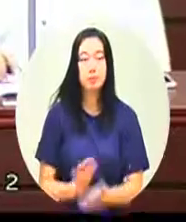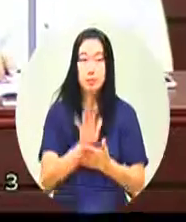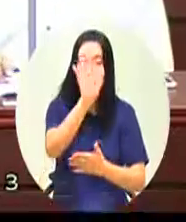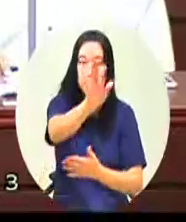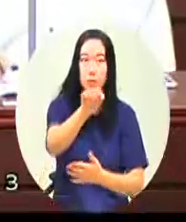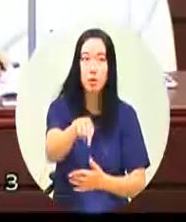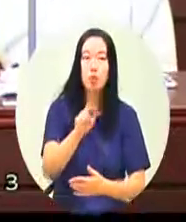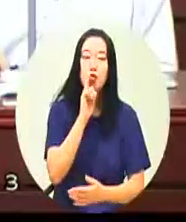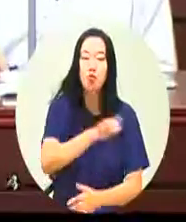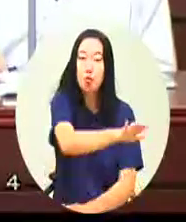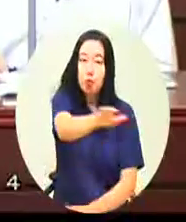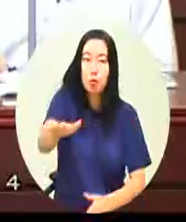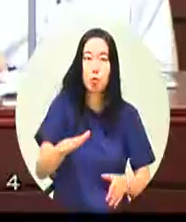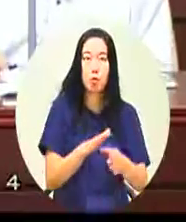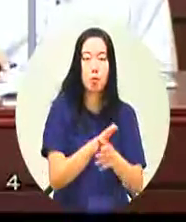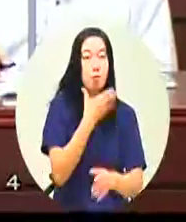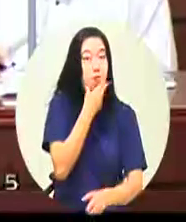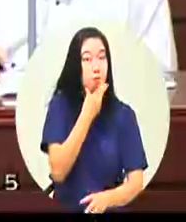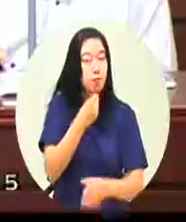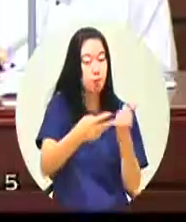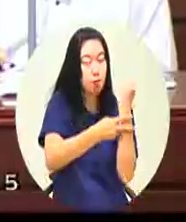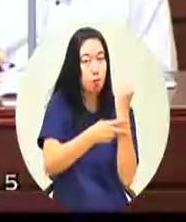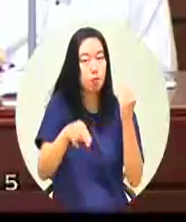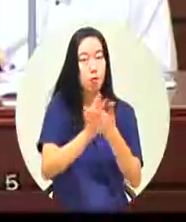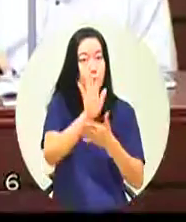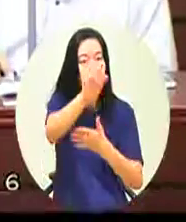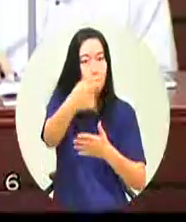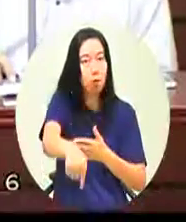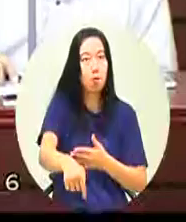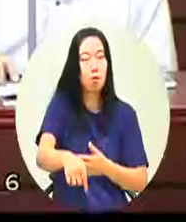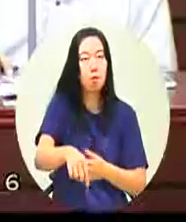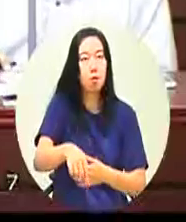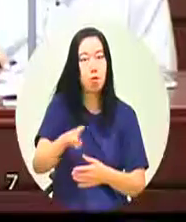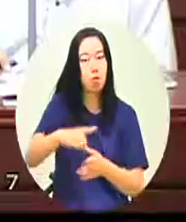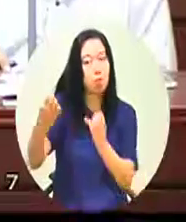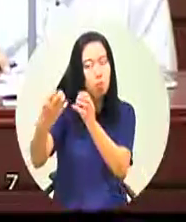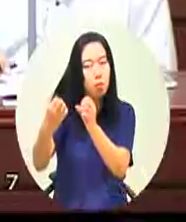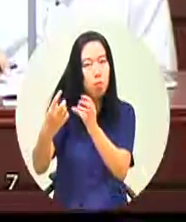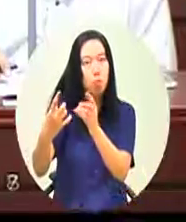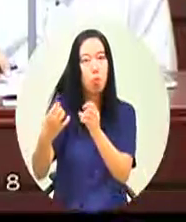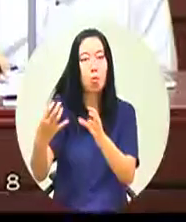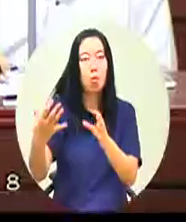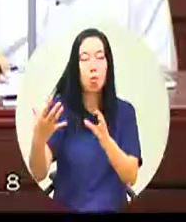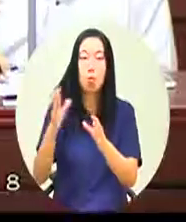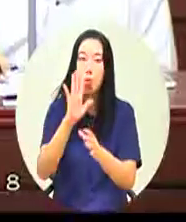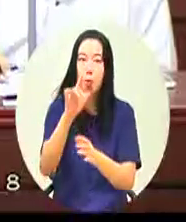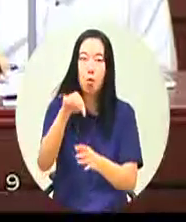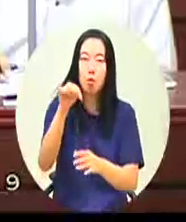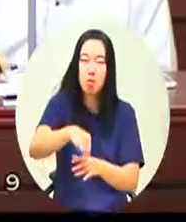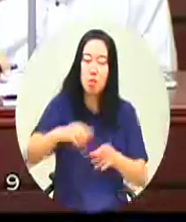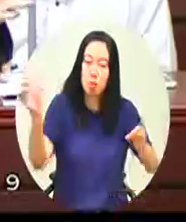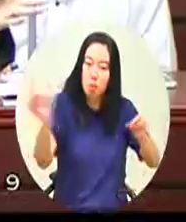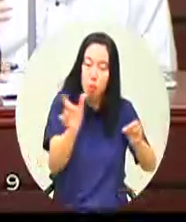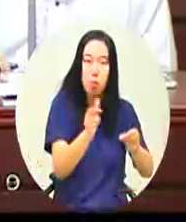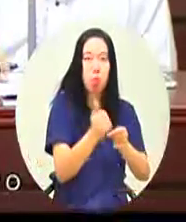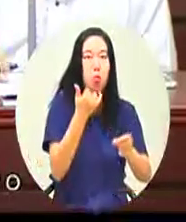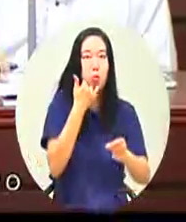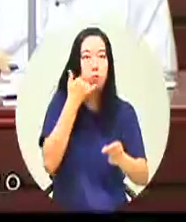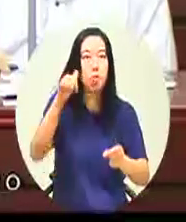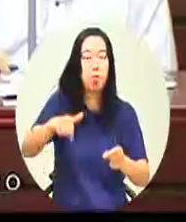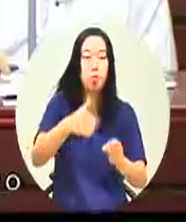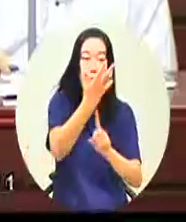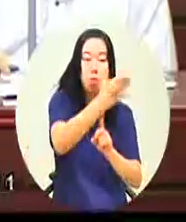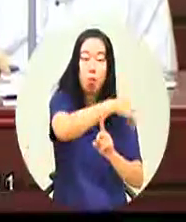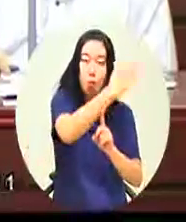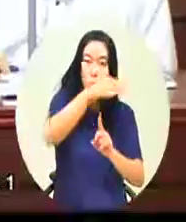港的广福里下哈，我们其实后面有跟水归所那边讨论啊，因为这次台风，我们如果从国石往旗山这个